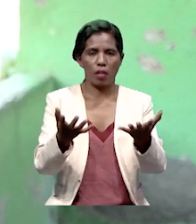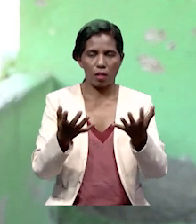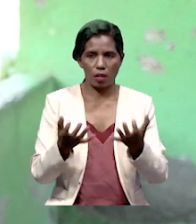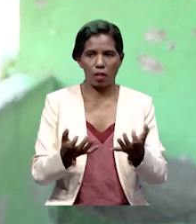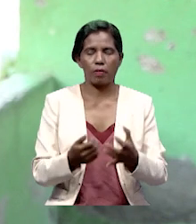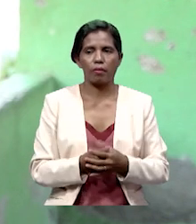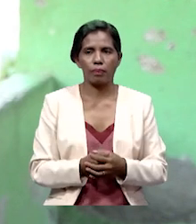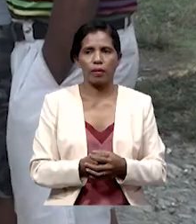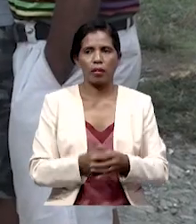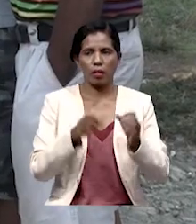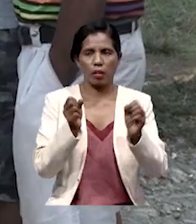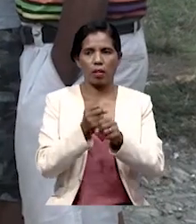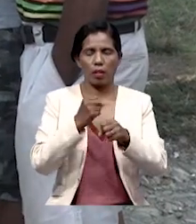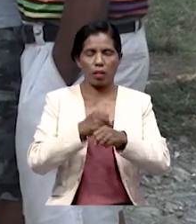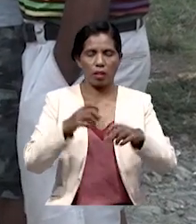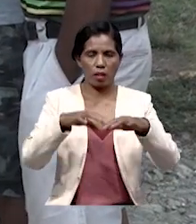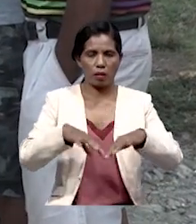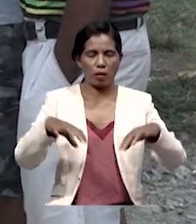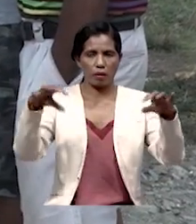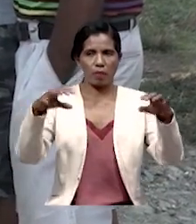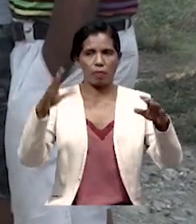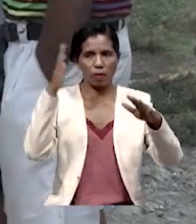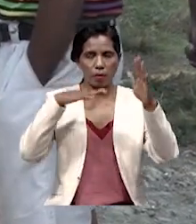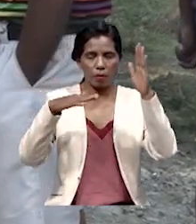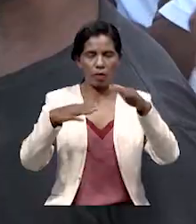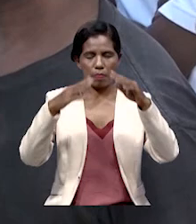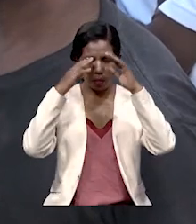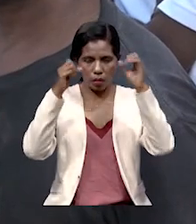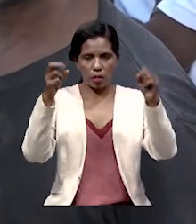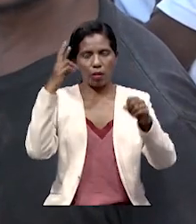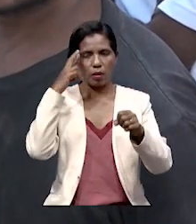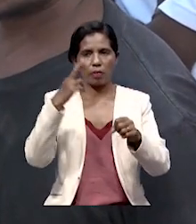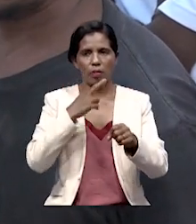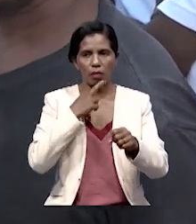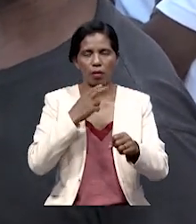interese engke hal kampo kon ba problema nemos presidente republika Jose Ramos Horta